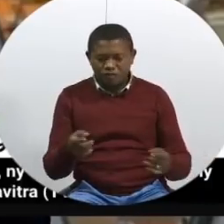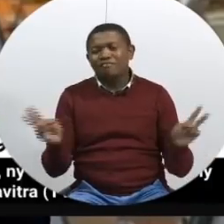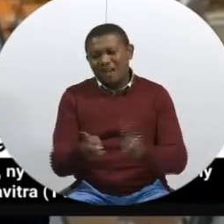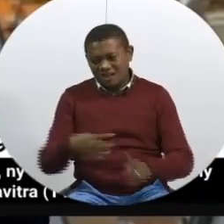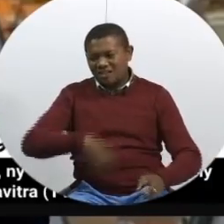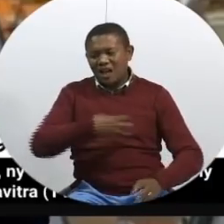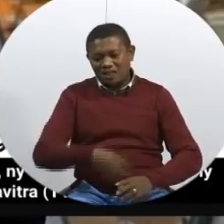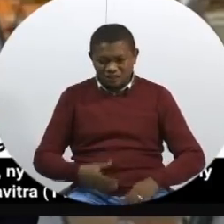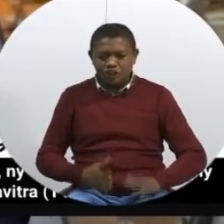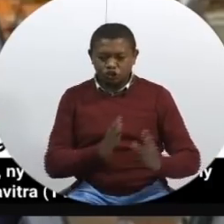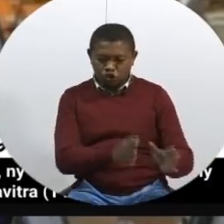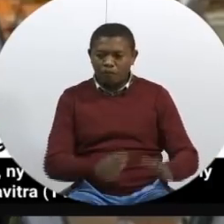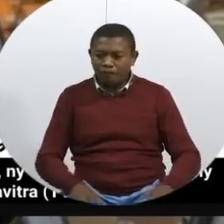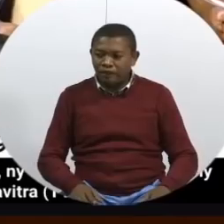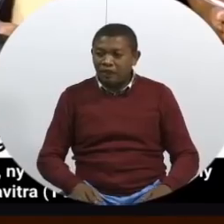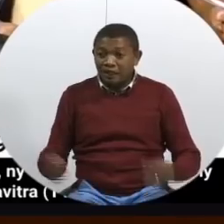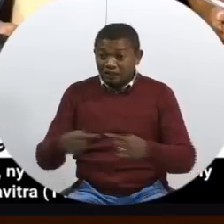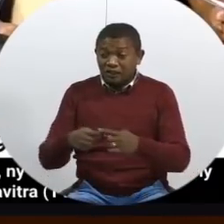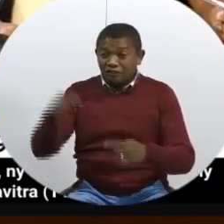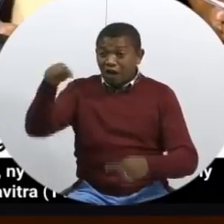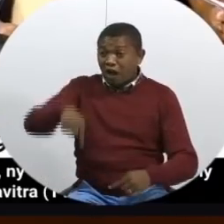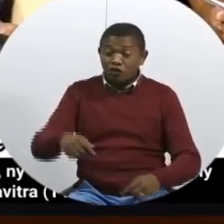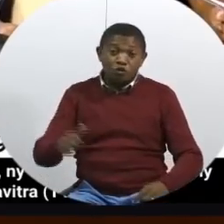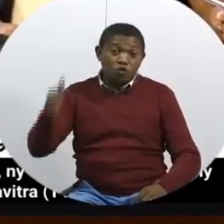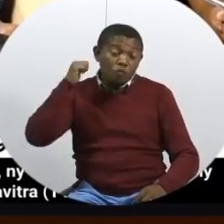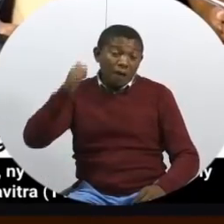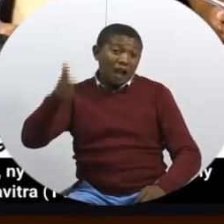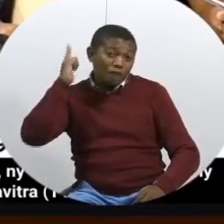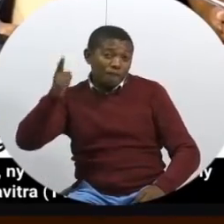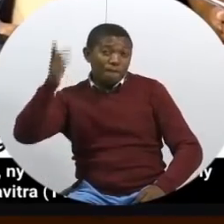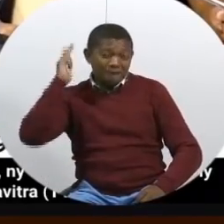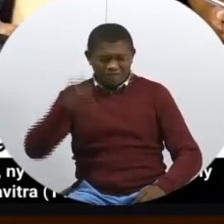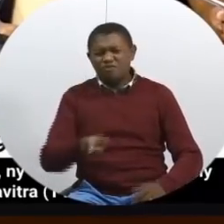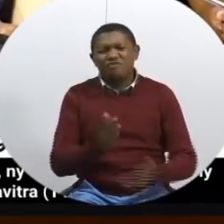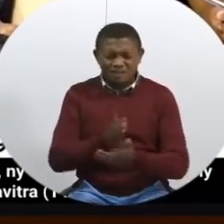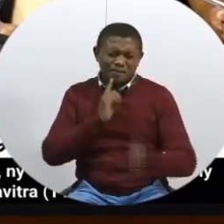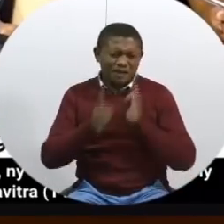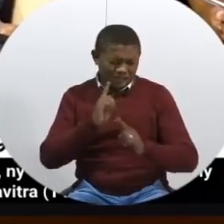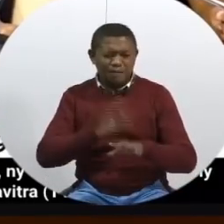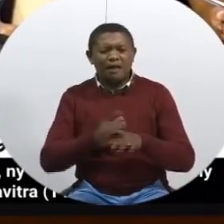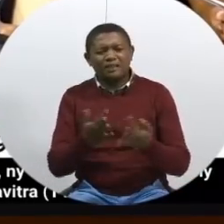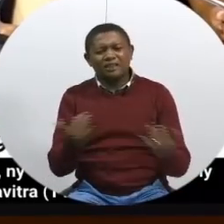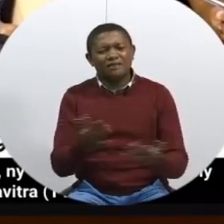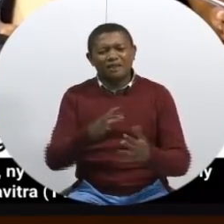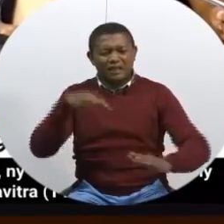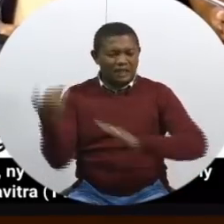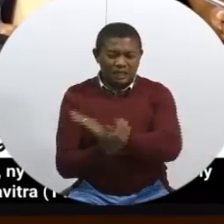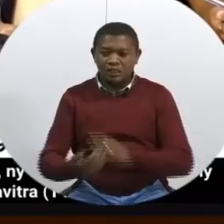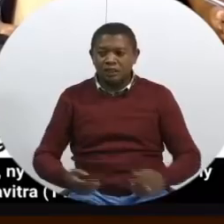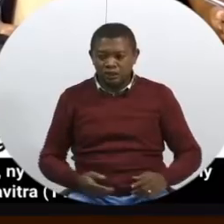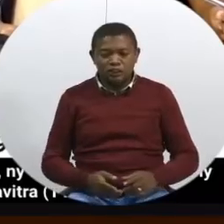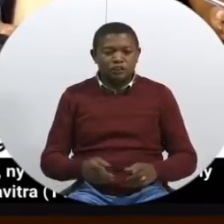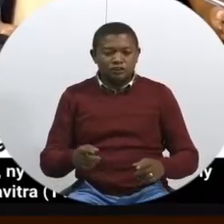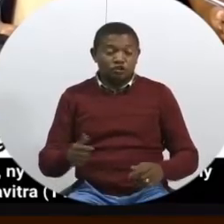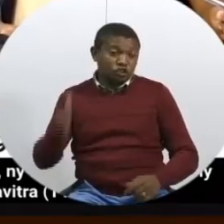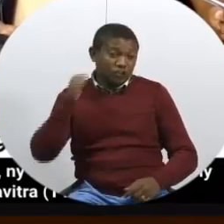amin'izany. Ary voandroany ny androany ihany fa eo maly efa fako maly efa nidinihany ho zavatra rehetrarehetra io, za mihitsy no